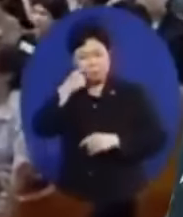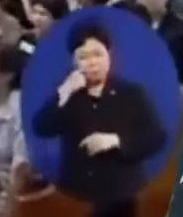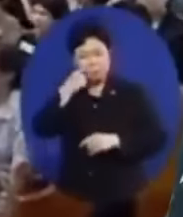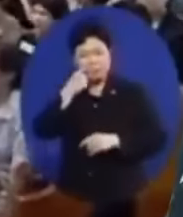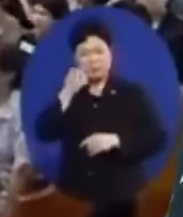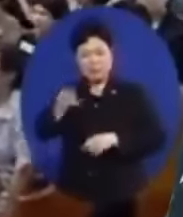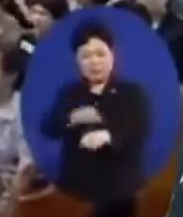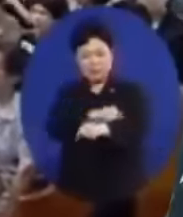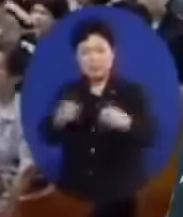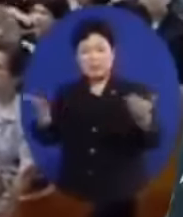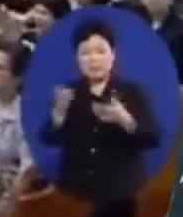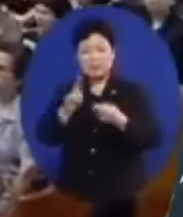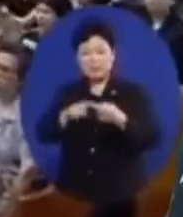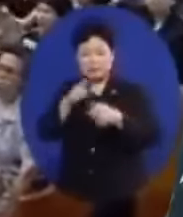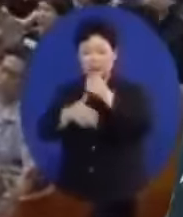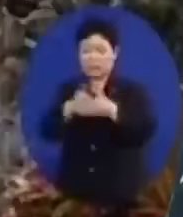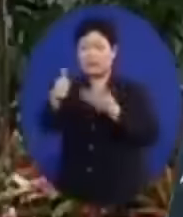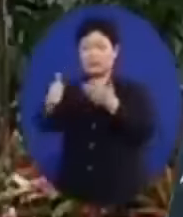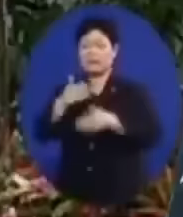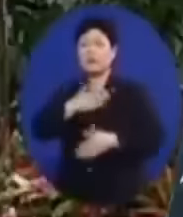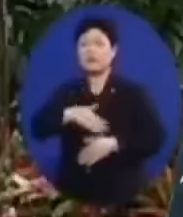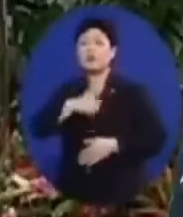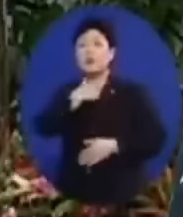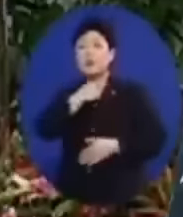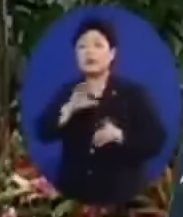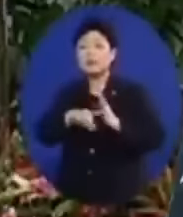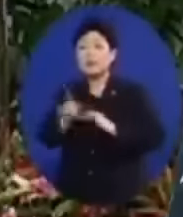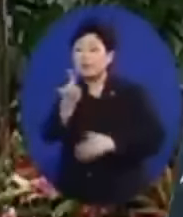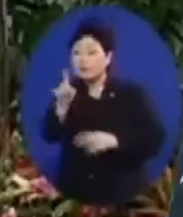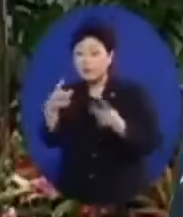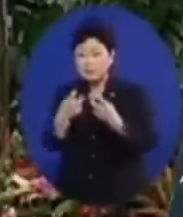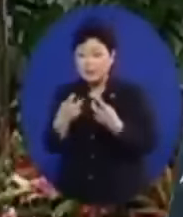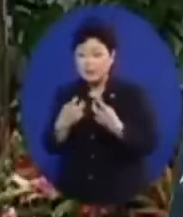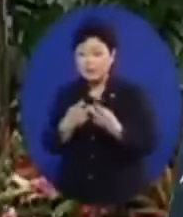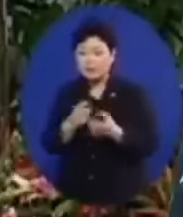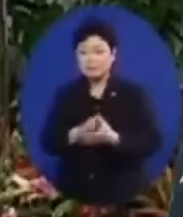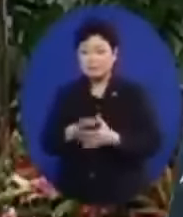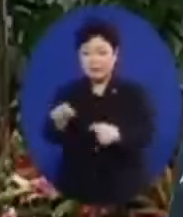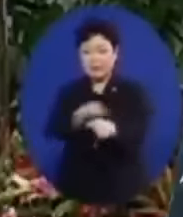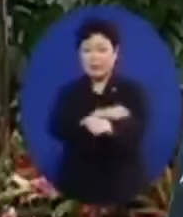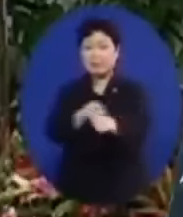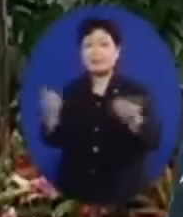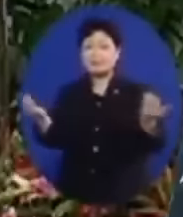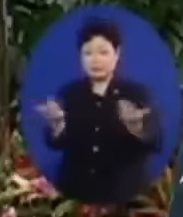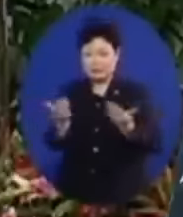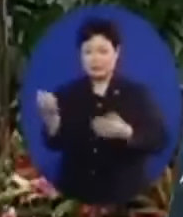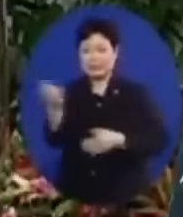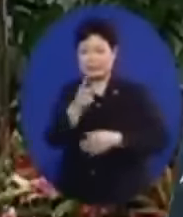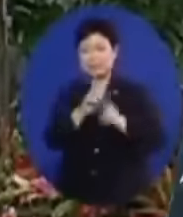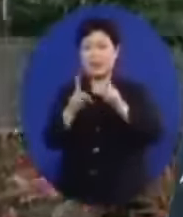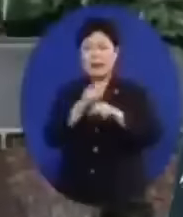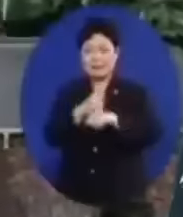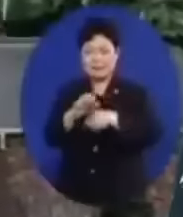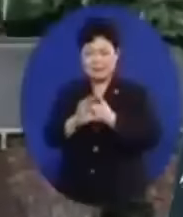특별한 사건에 관해서 하나님의 뜻을 알고자 할 때 어떻게 하는 것입니까? 특별한 사건, 다시 말하면